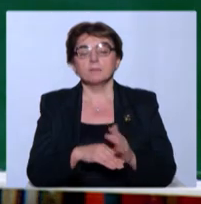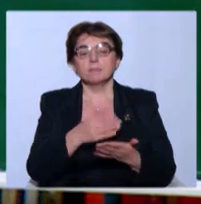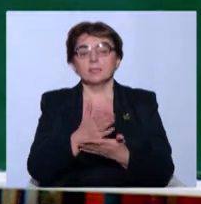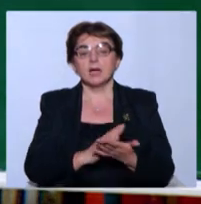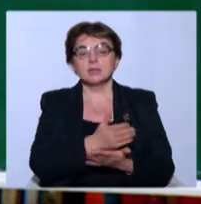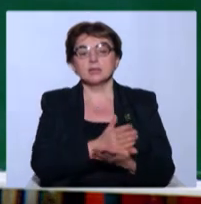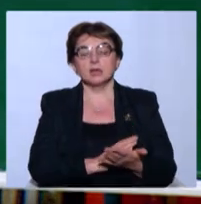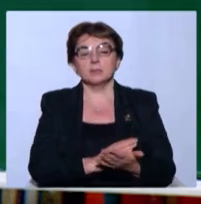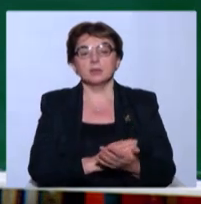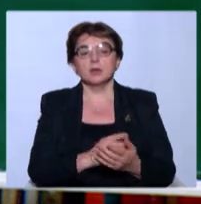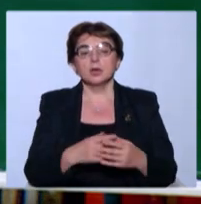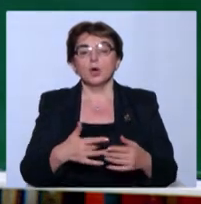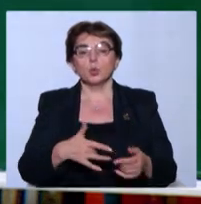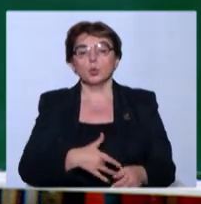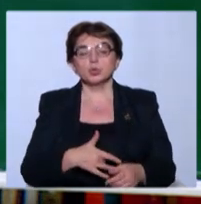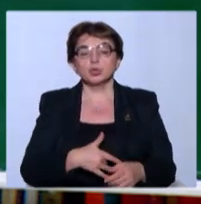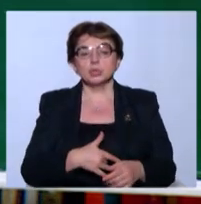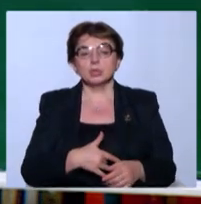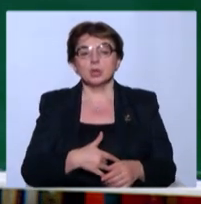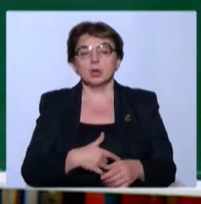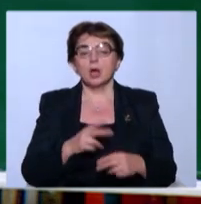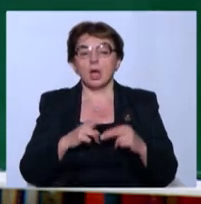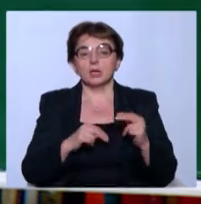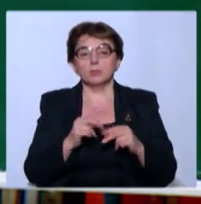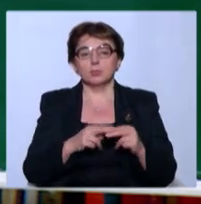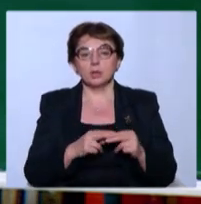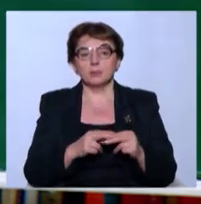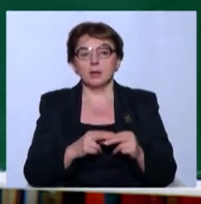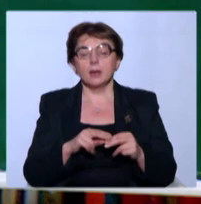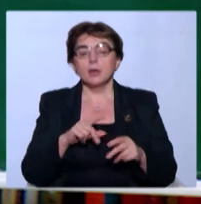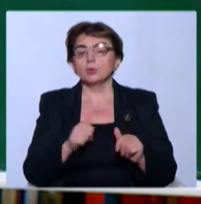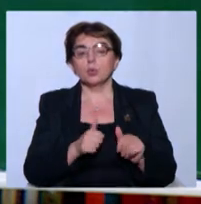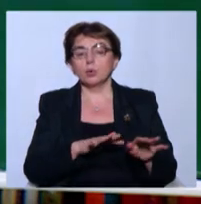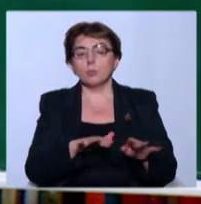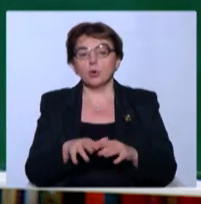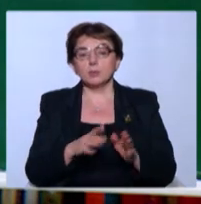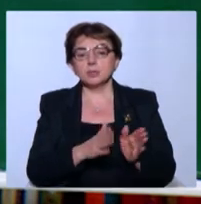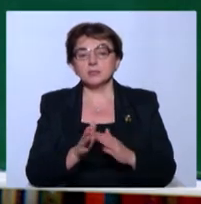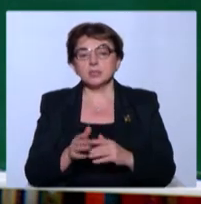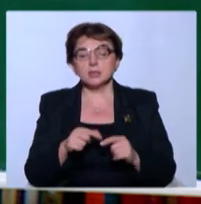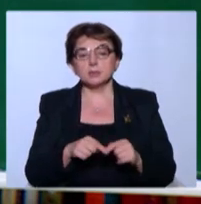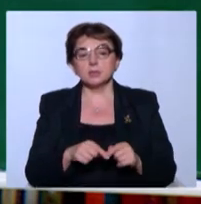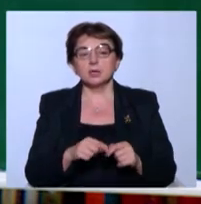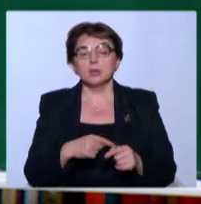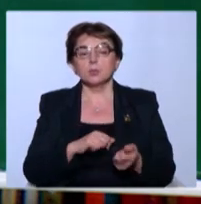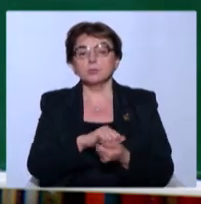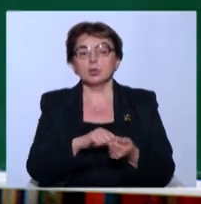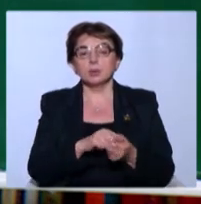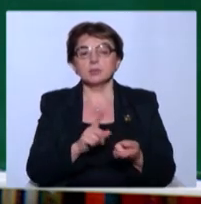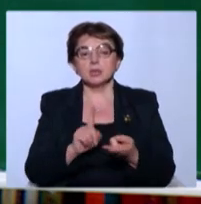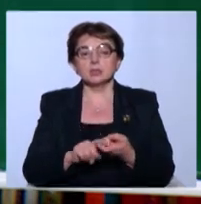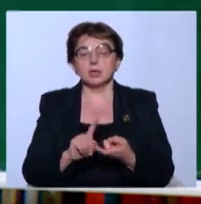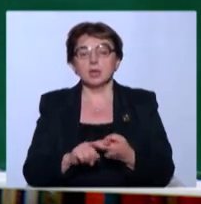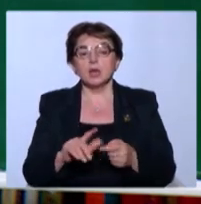ნაწილები, განვიხილეთ კუჩი, აგებულება და პროცესები, რომელიც მონელებასთან არის დაკავშირებული, განვიხილეთ